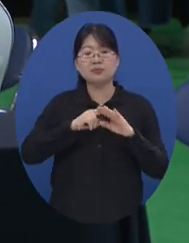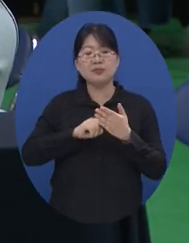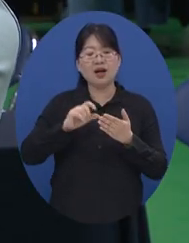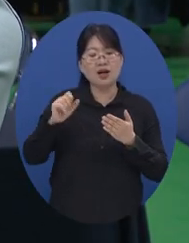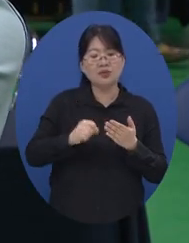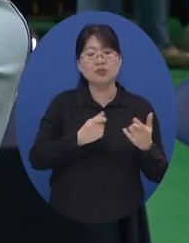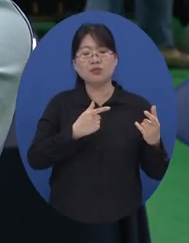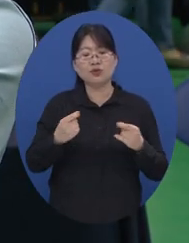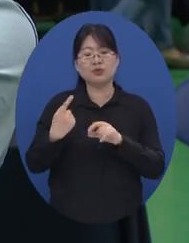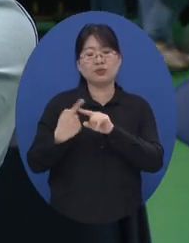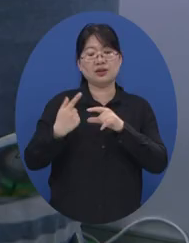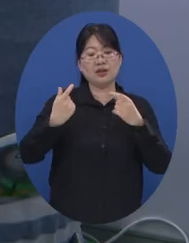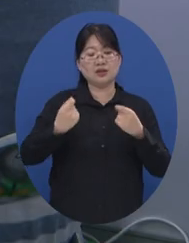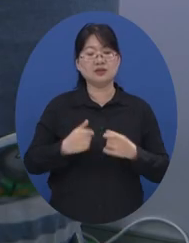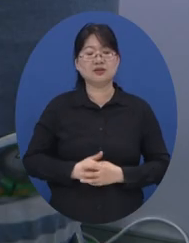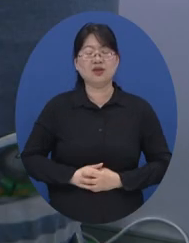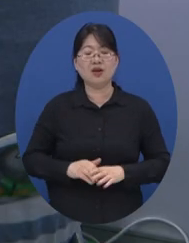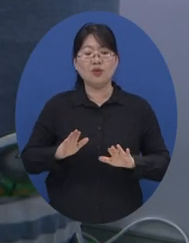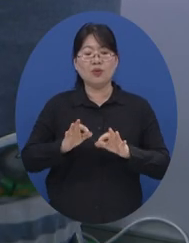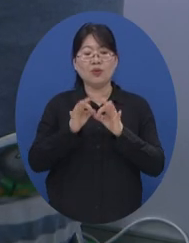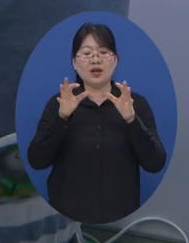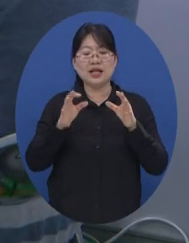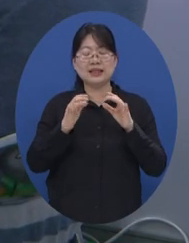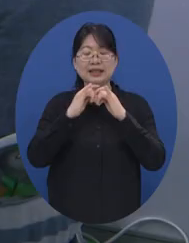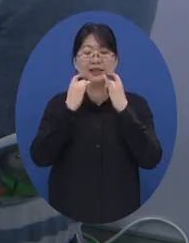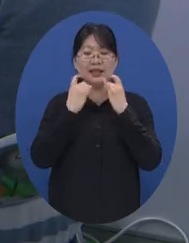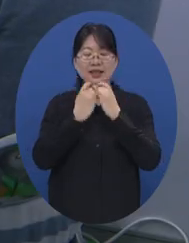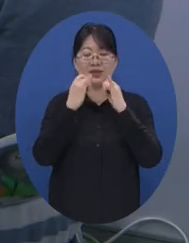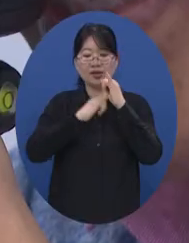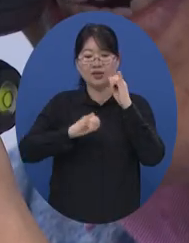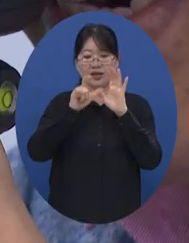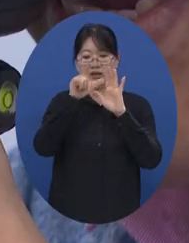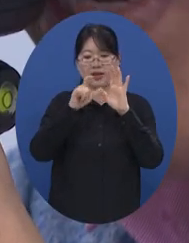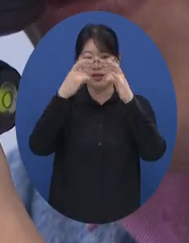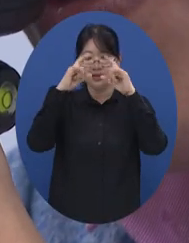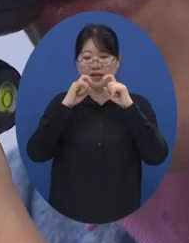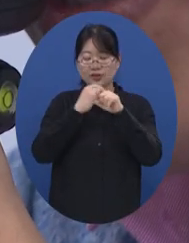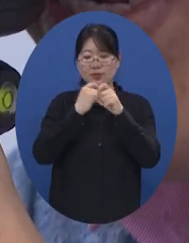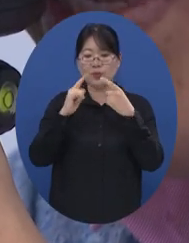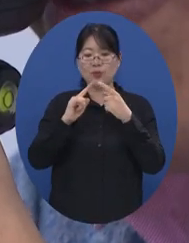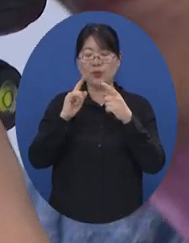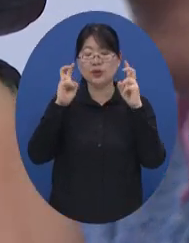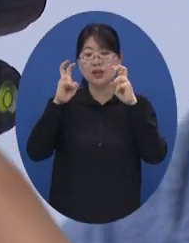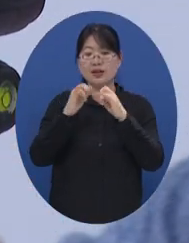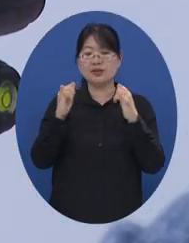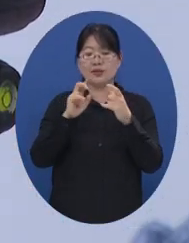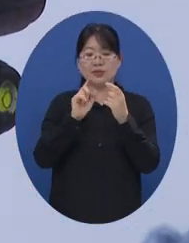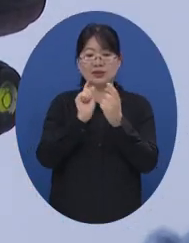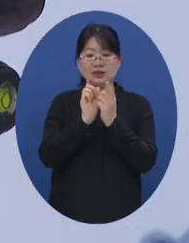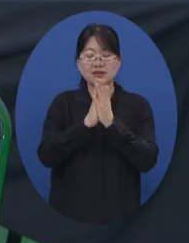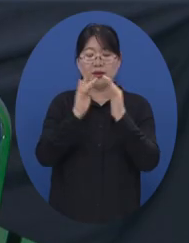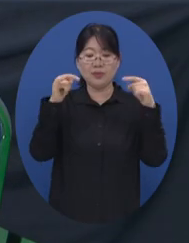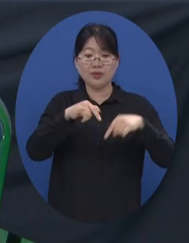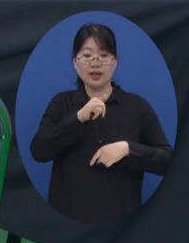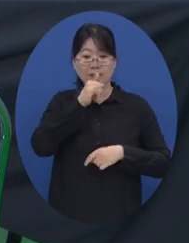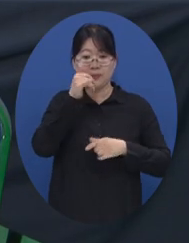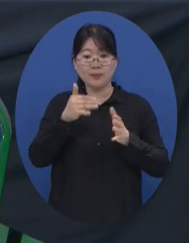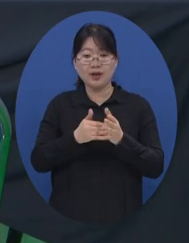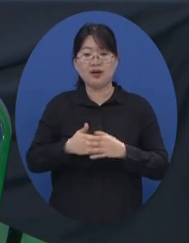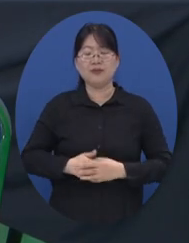마음은 모두 매한가지. 오랜만에 이력서 사진을 찍고 기업 인사 담당자와 현장 직성 면접도